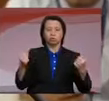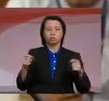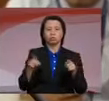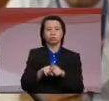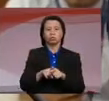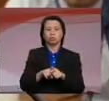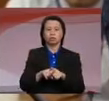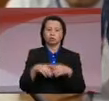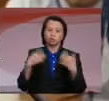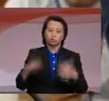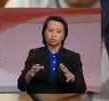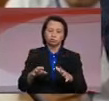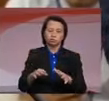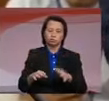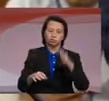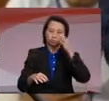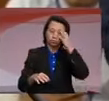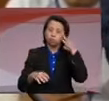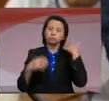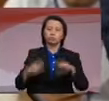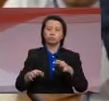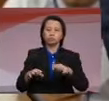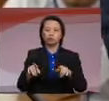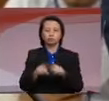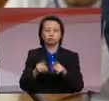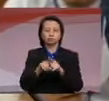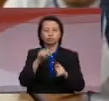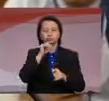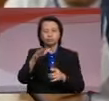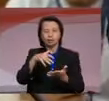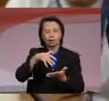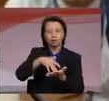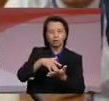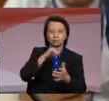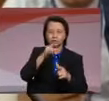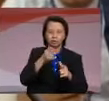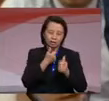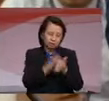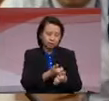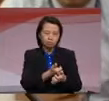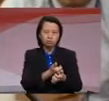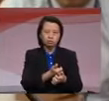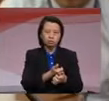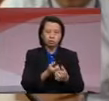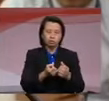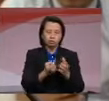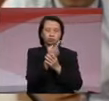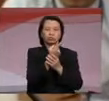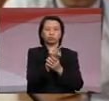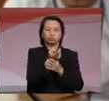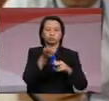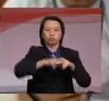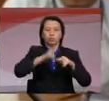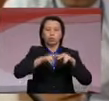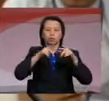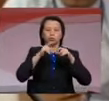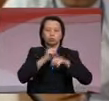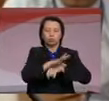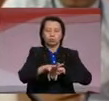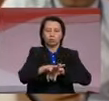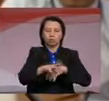ada mencetuskan kluster di hospital? Yang kedua, Kedah sejak 20